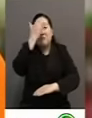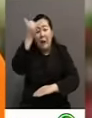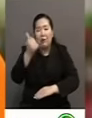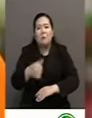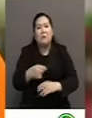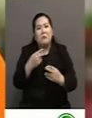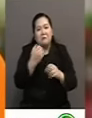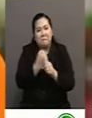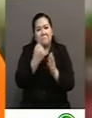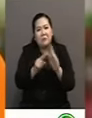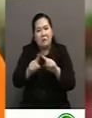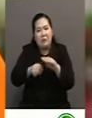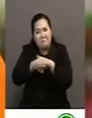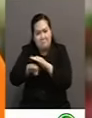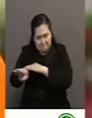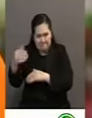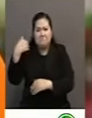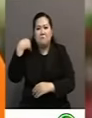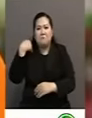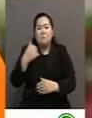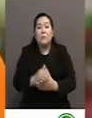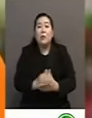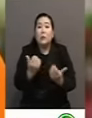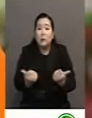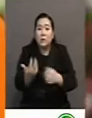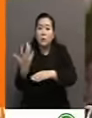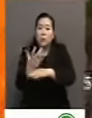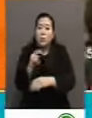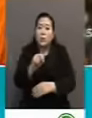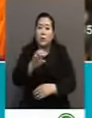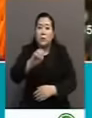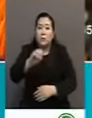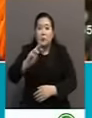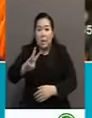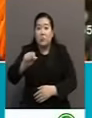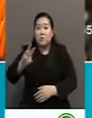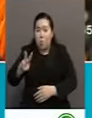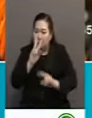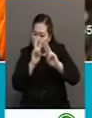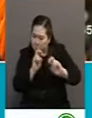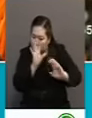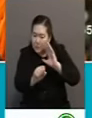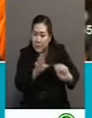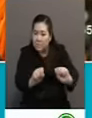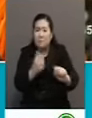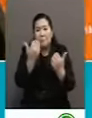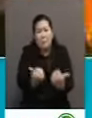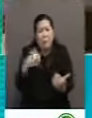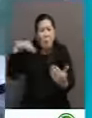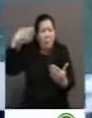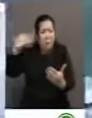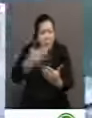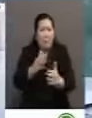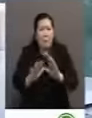ายฐานความผิดด้วยกันค่ะ นี่แหละค่ะเดี๋ยวนาว26ยังคงเกาะติดทุกความเคลื่อนไหวนะคะเพราะว่าผ่านมาถึงขนาดนี้แล้วมากกว่